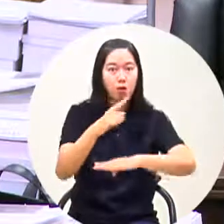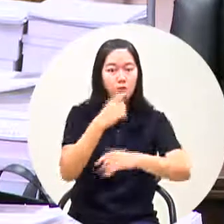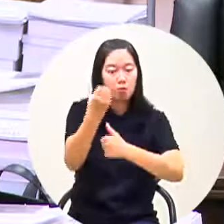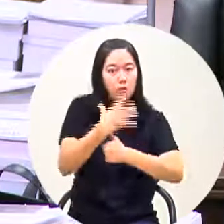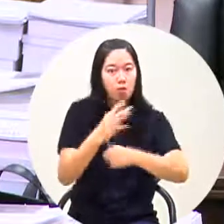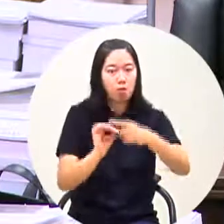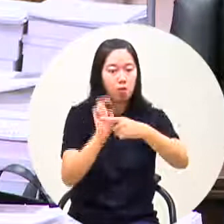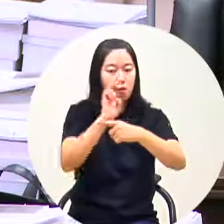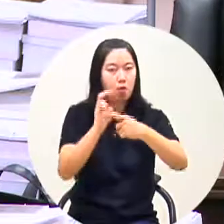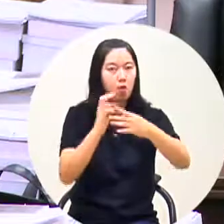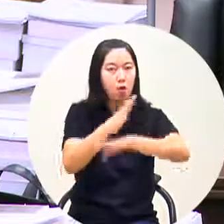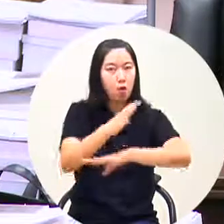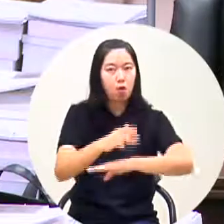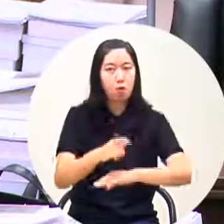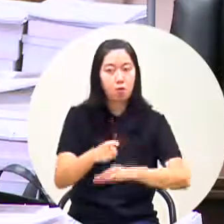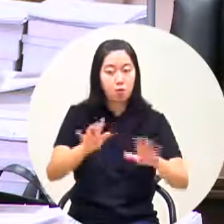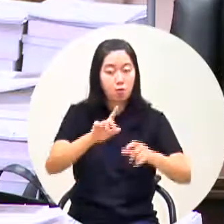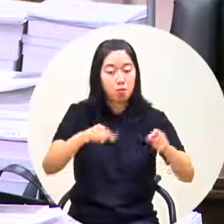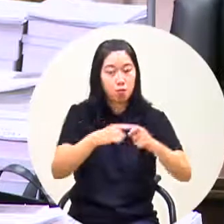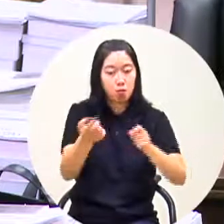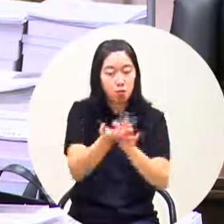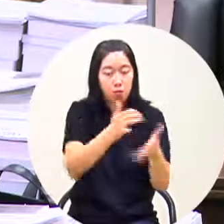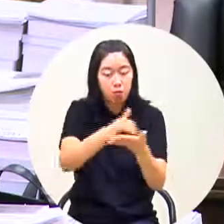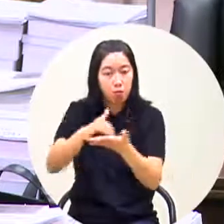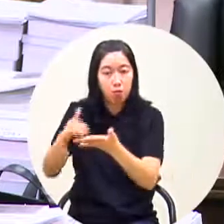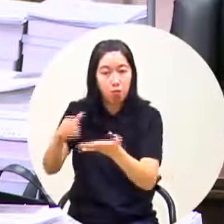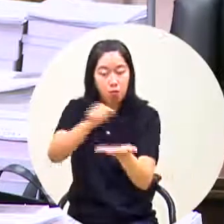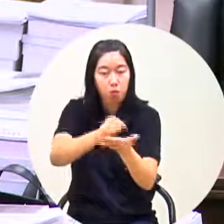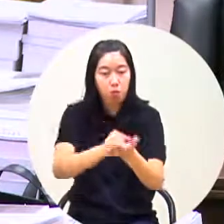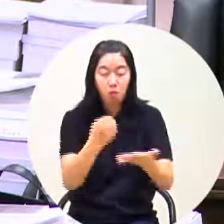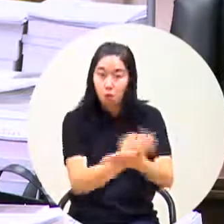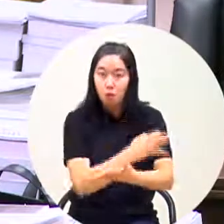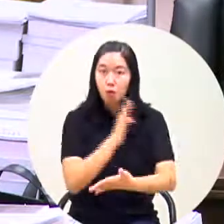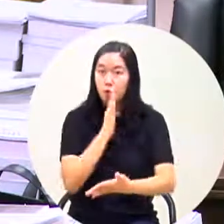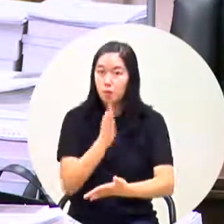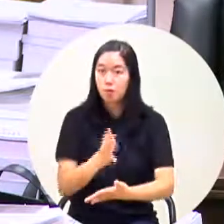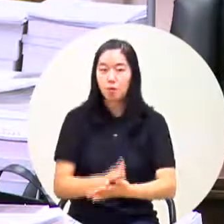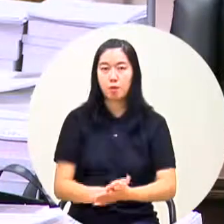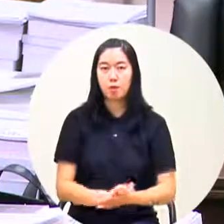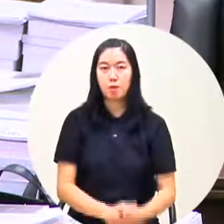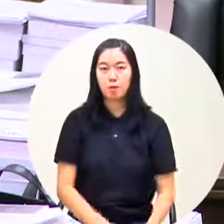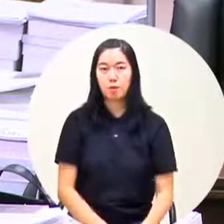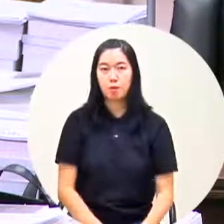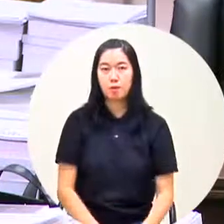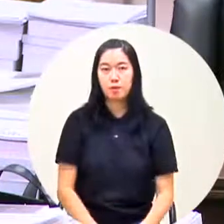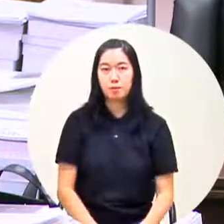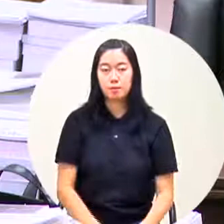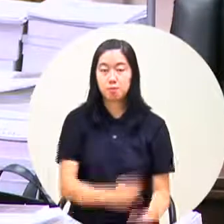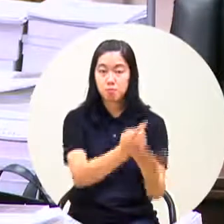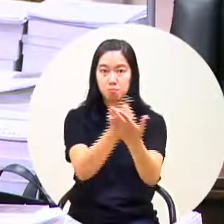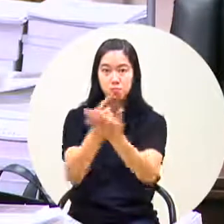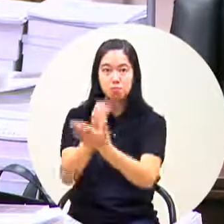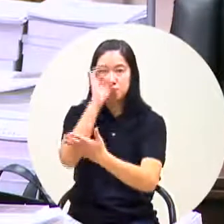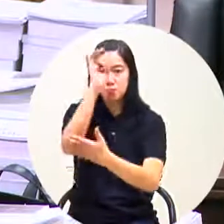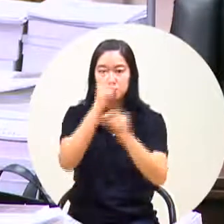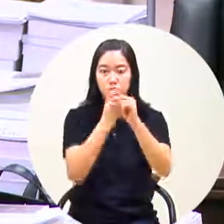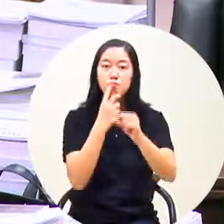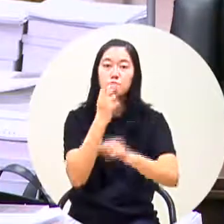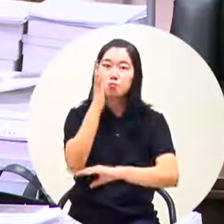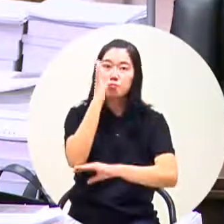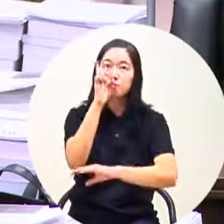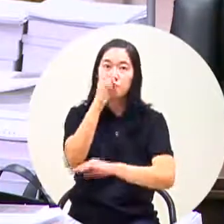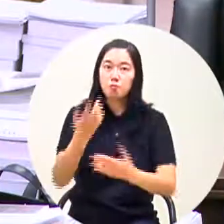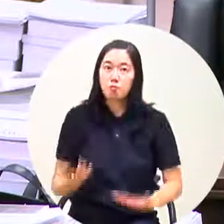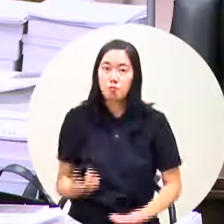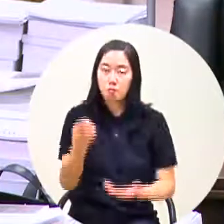所以你们今年是不是预算都没有编足？因为大家都看看中央会不会一例一休修